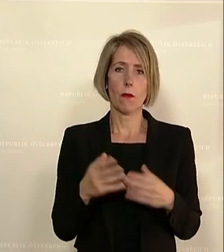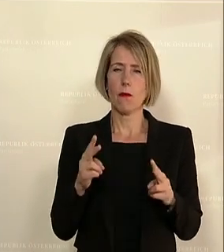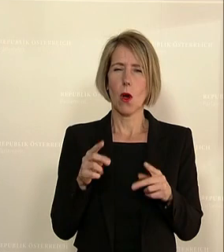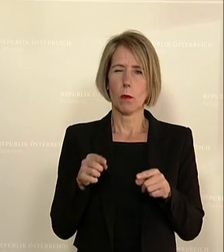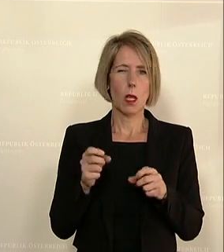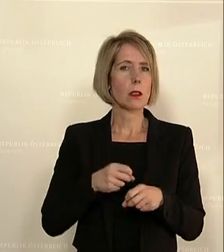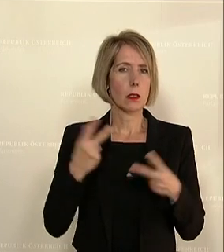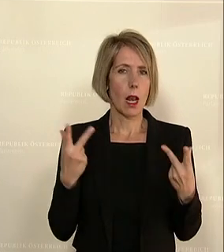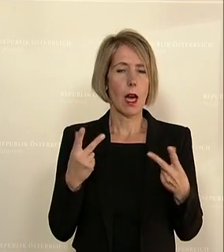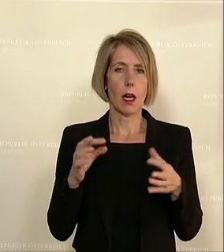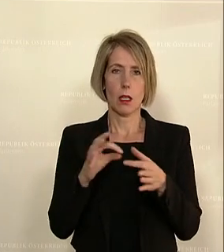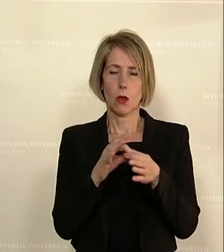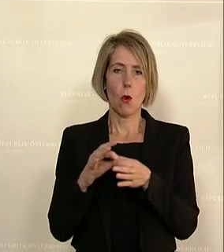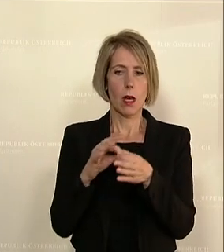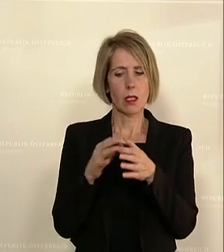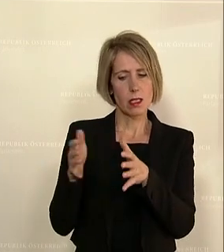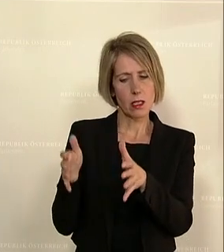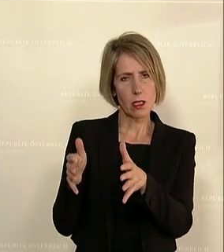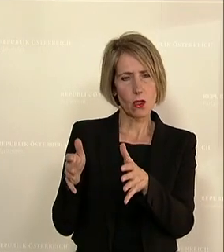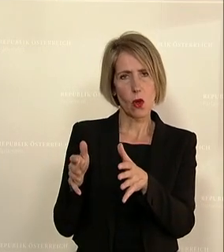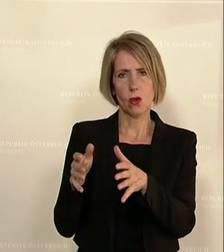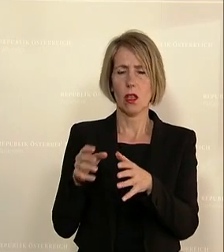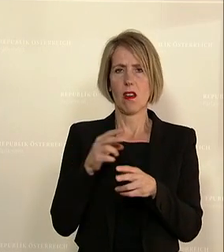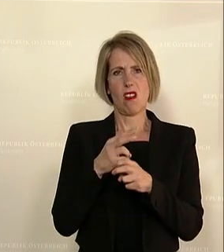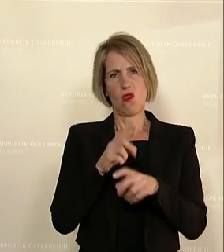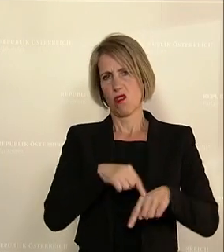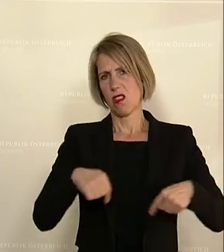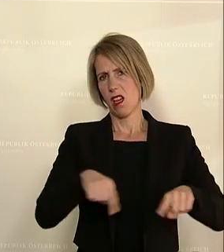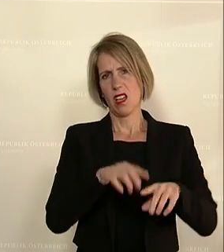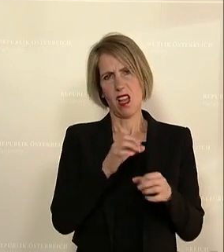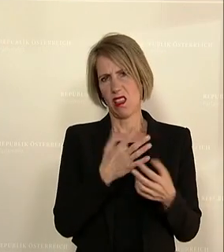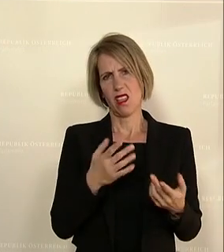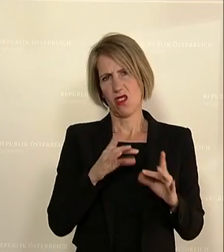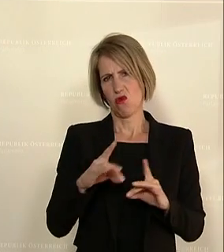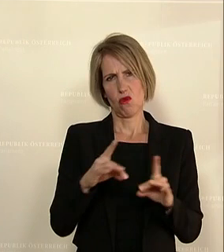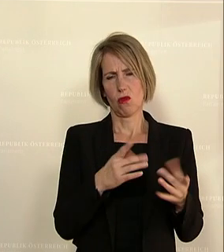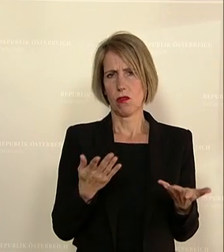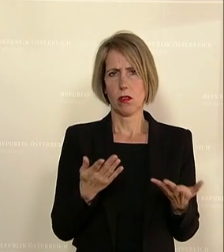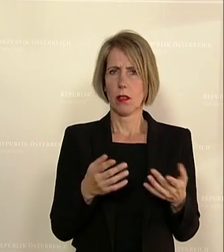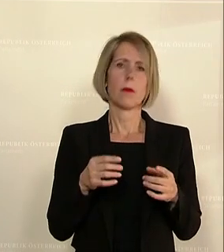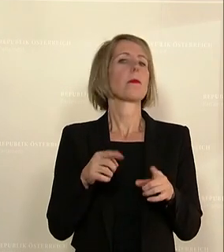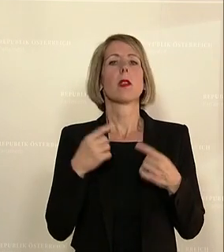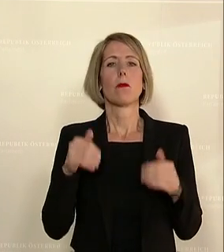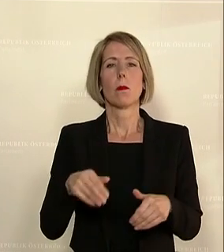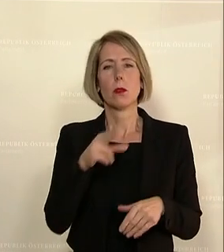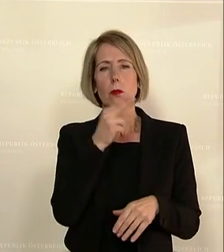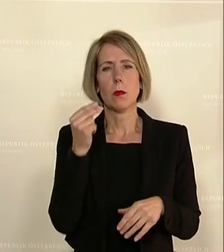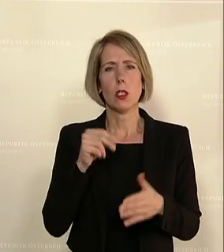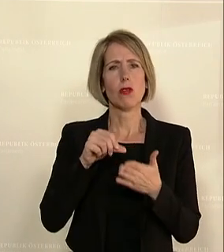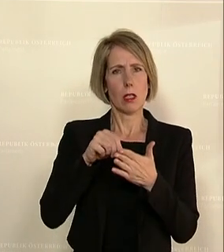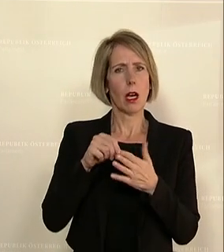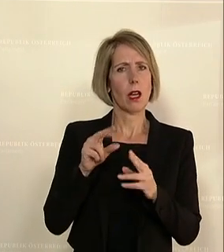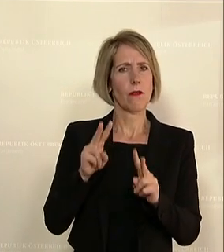das Organisationen sind, die in unserem Land nichts verloren haben. Ganz im Gegenteil, wir müssen den Menschen im Iran